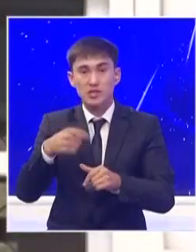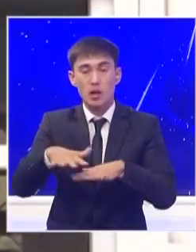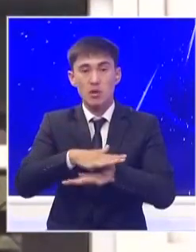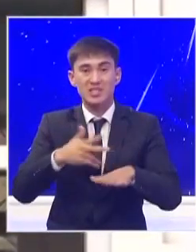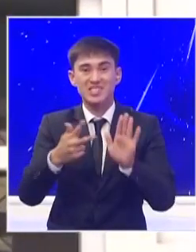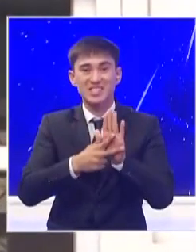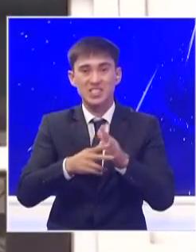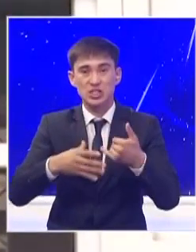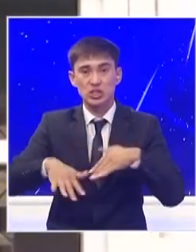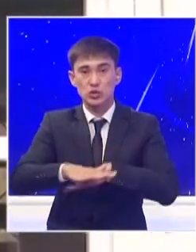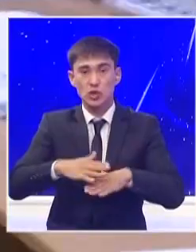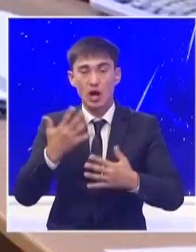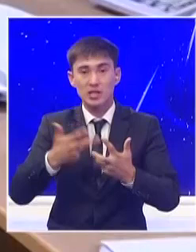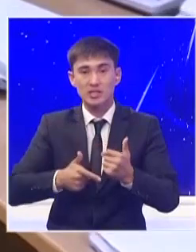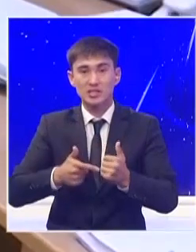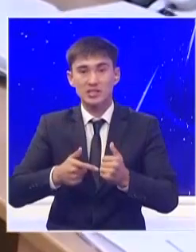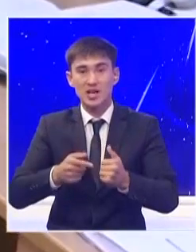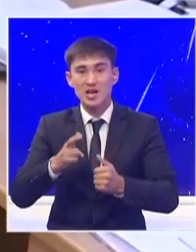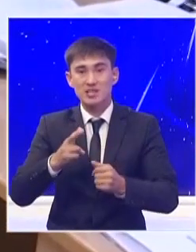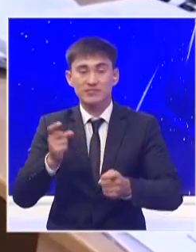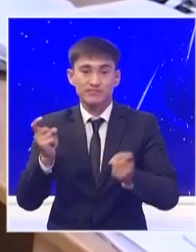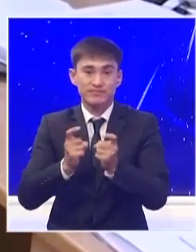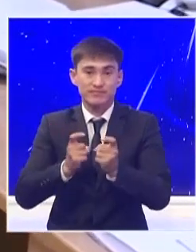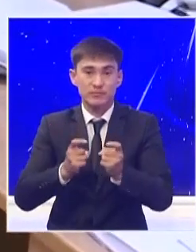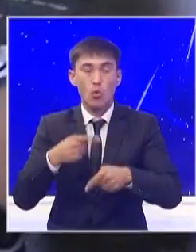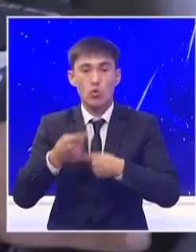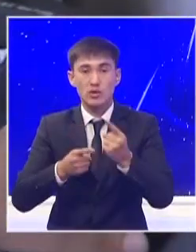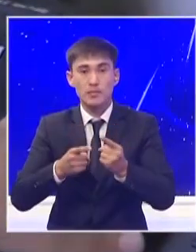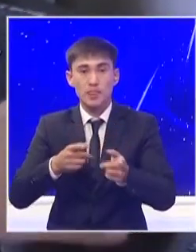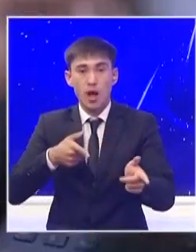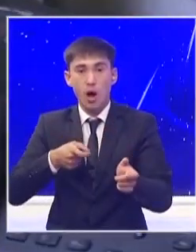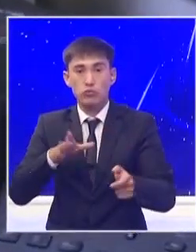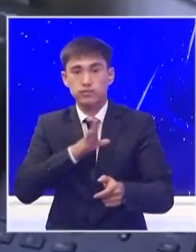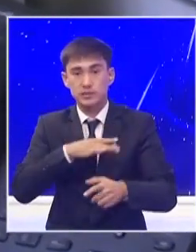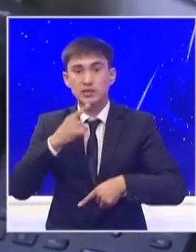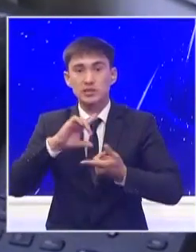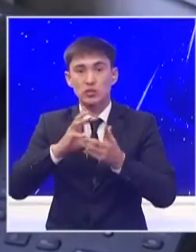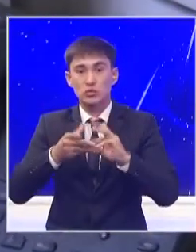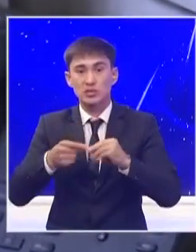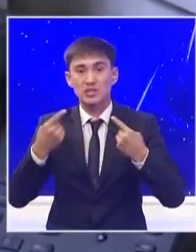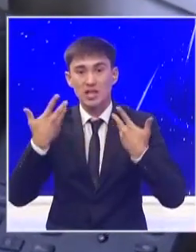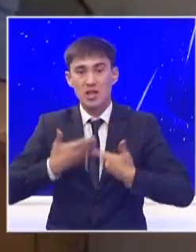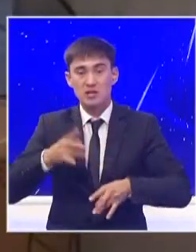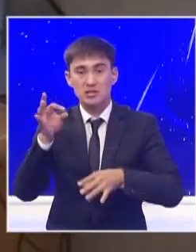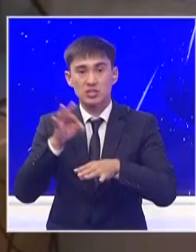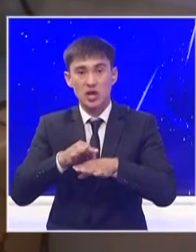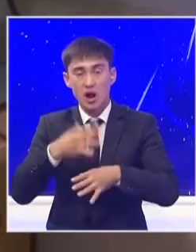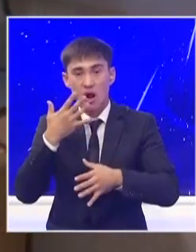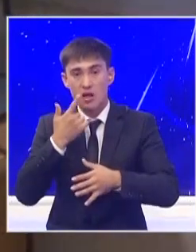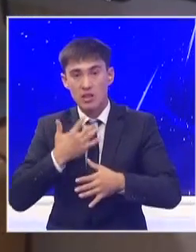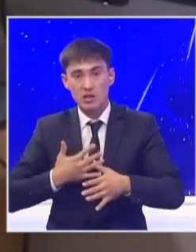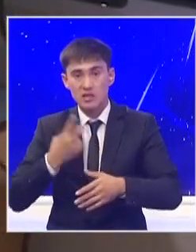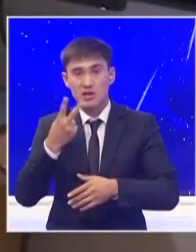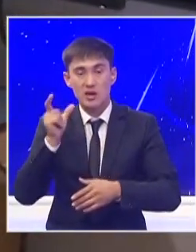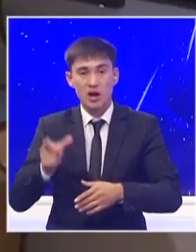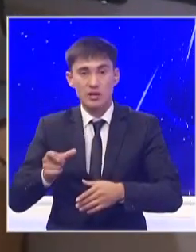аймақтағы 8 жергілікті тұрғынның арасында кикілжің туындаған. Олар қару қолданған. Салдарынан түрлі дене жарақатымен 2 ер адам